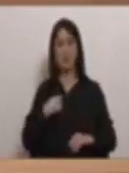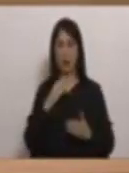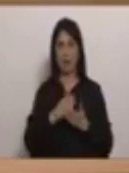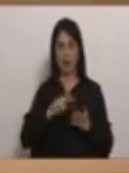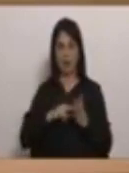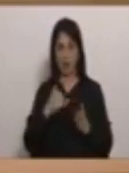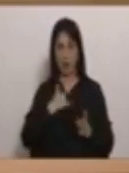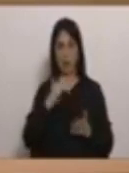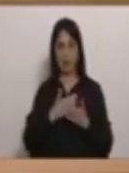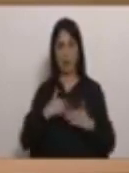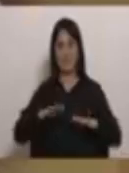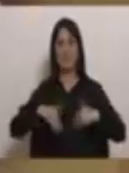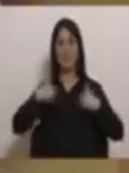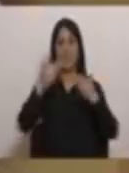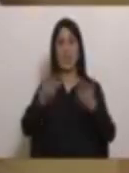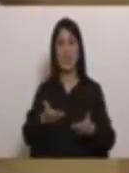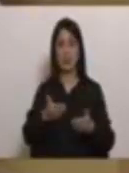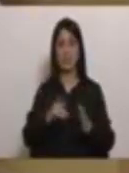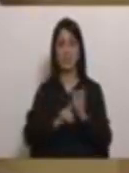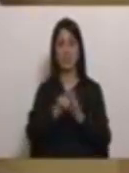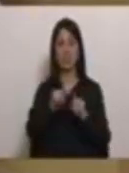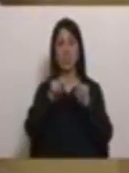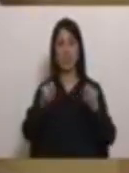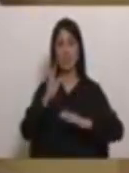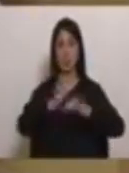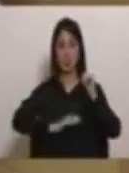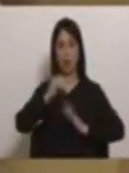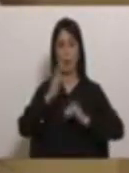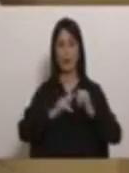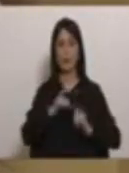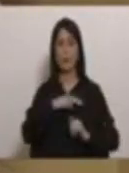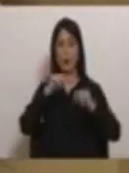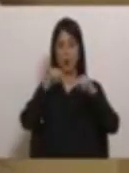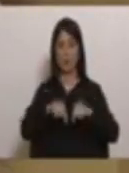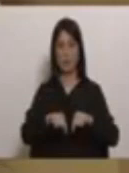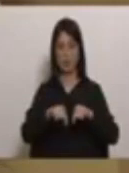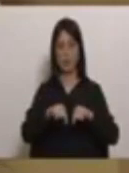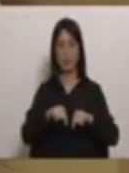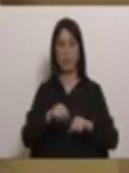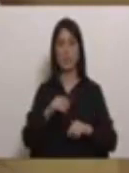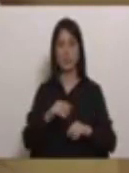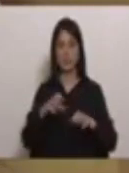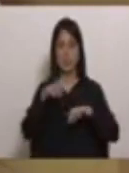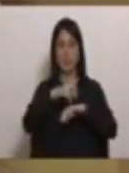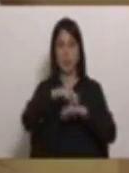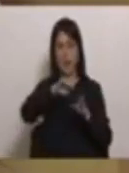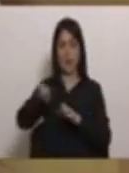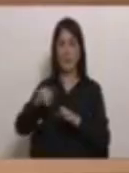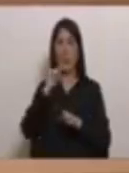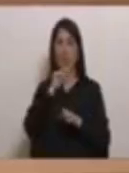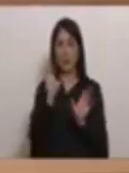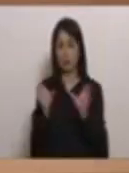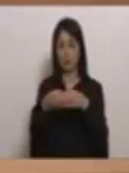Მე შემოვდივარ წინადადებით, რომ შეიქმნას პროფესიონალების პარლამენტში ინტერპარტიული ეკონომიკური